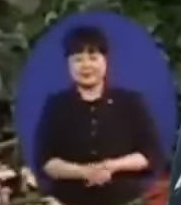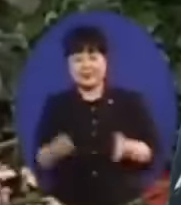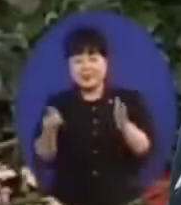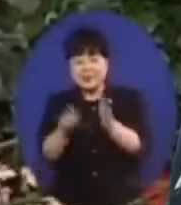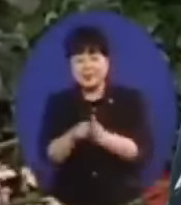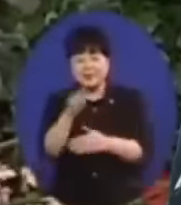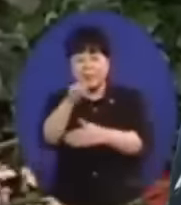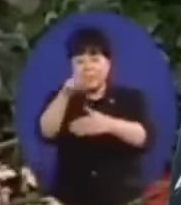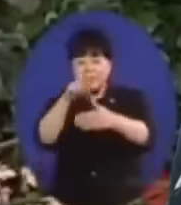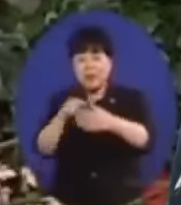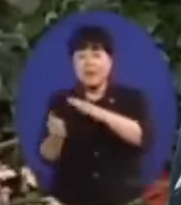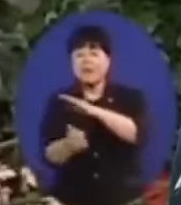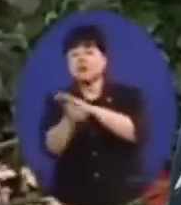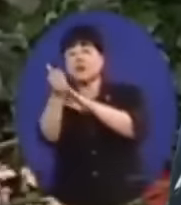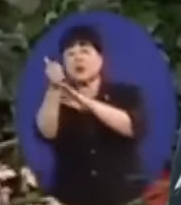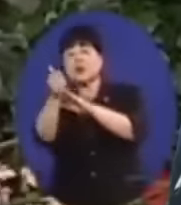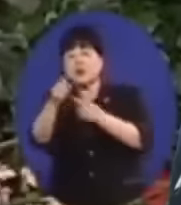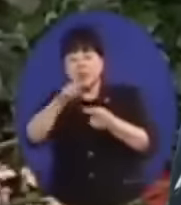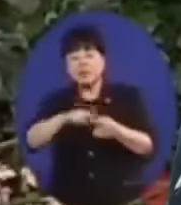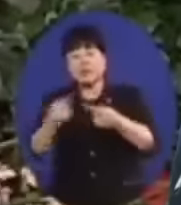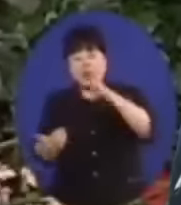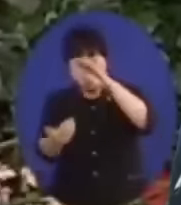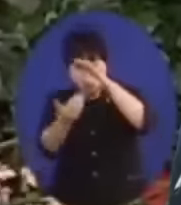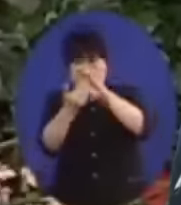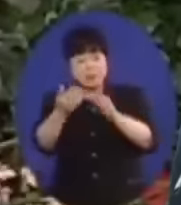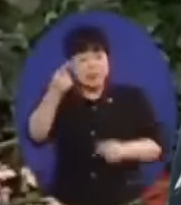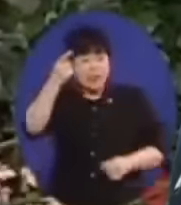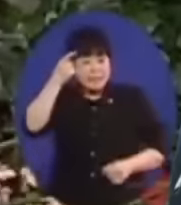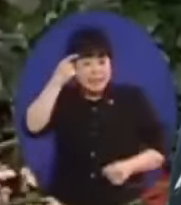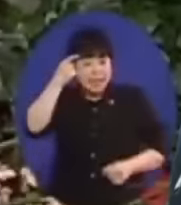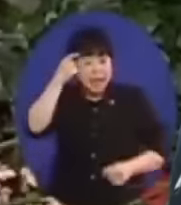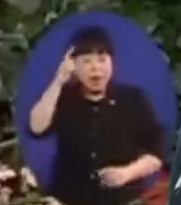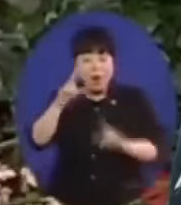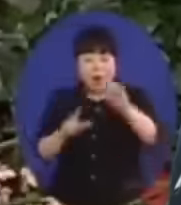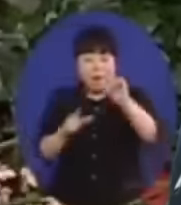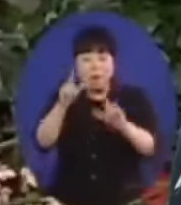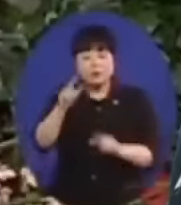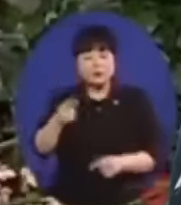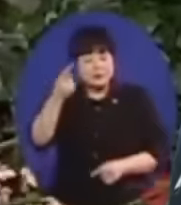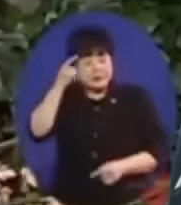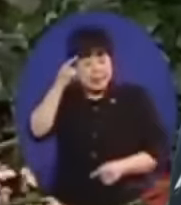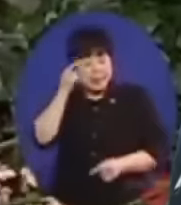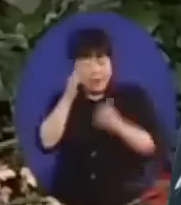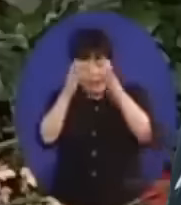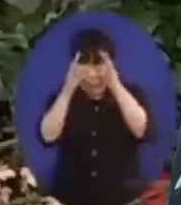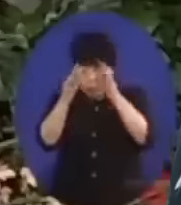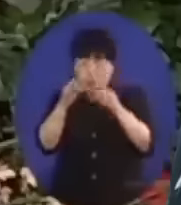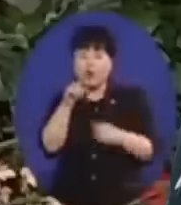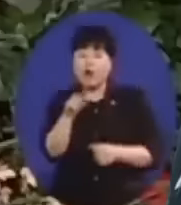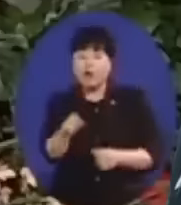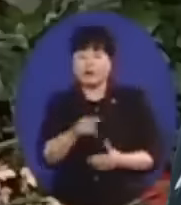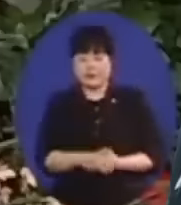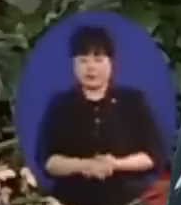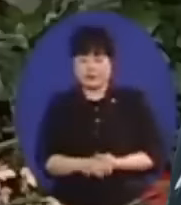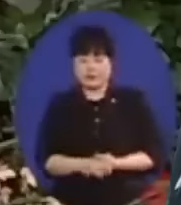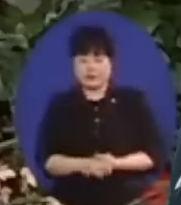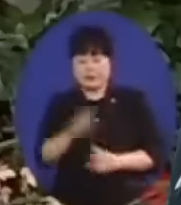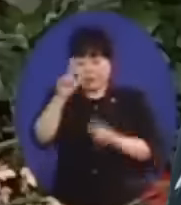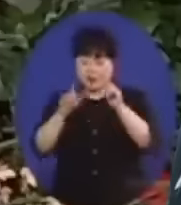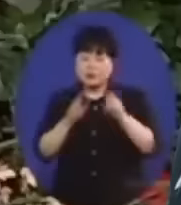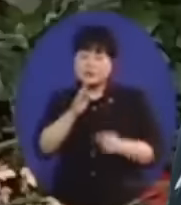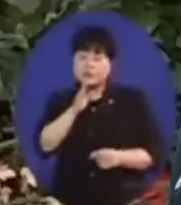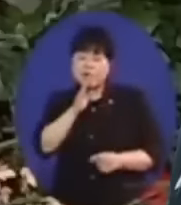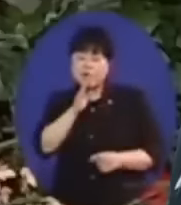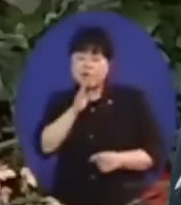믿음은 마음으로 소원하는 것이 이루어졌다고 생각하고 그 모습을 상상하며 바라보는 것입니다. 그러면 그 모습이